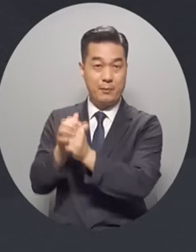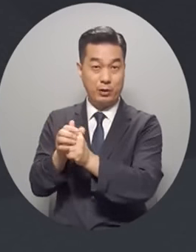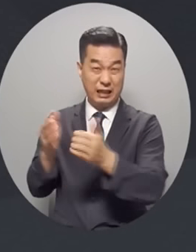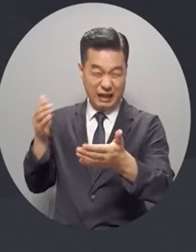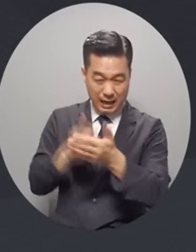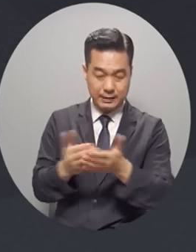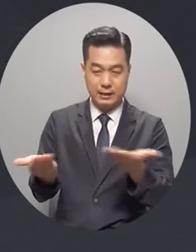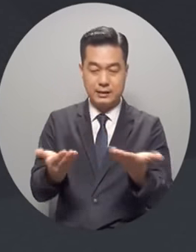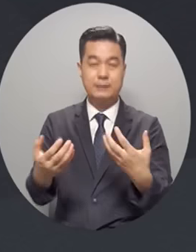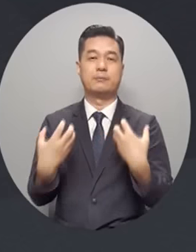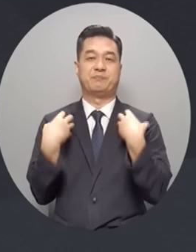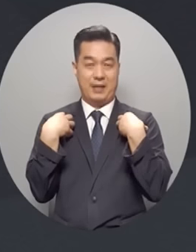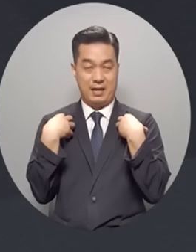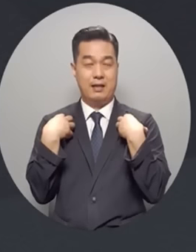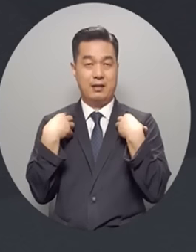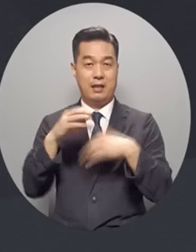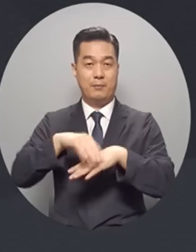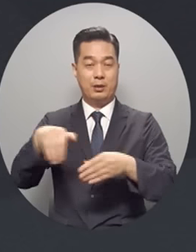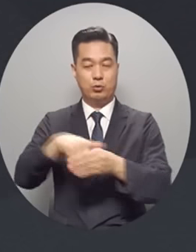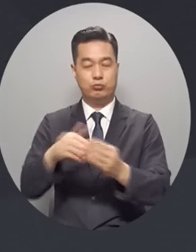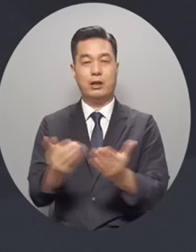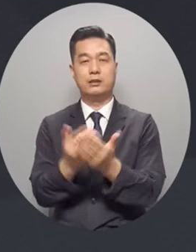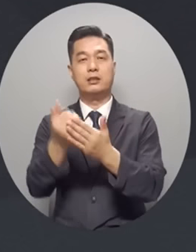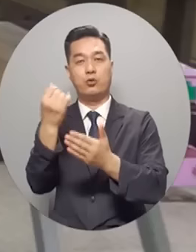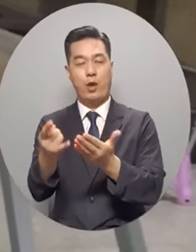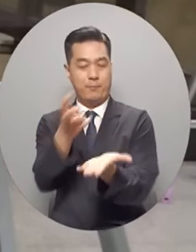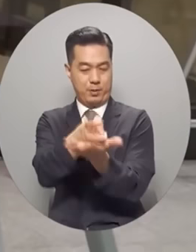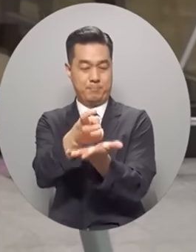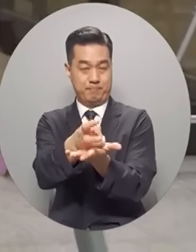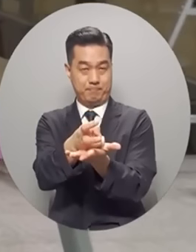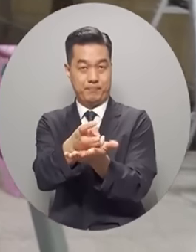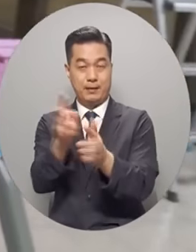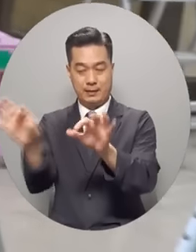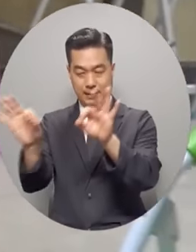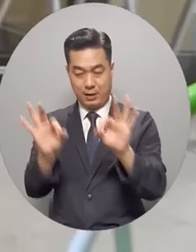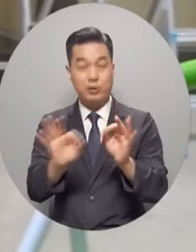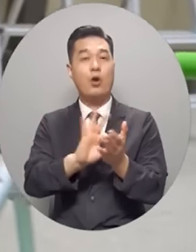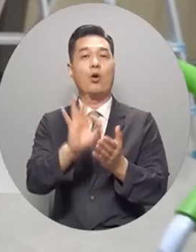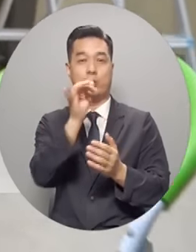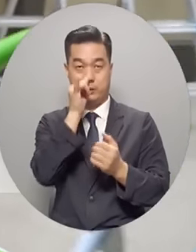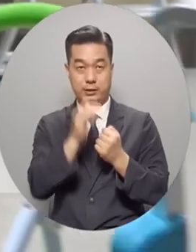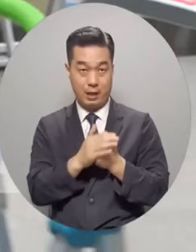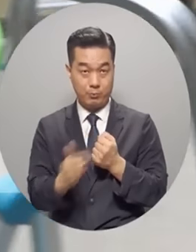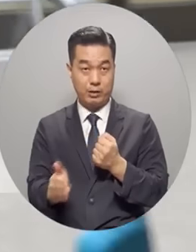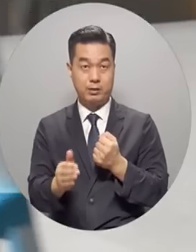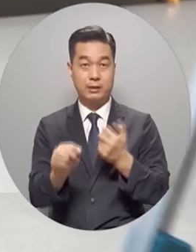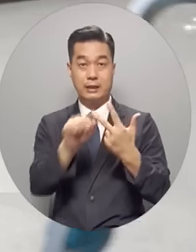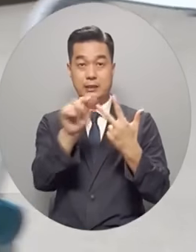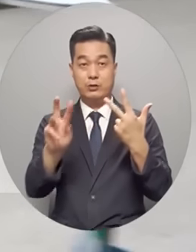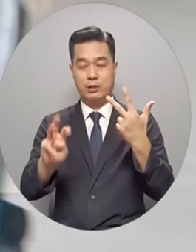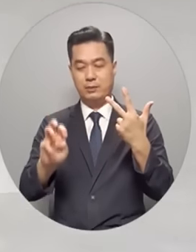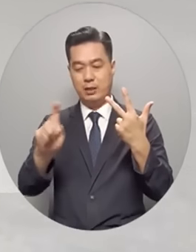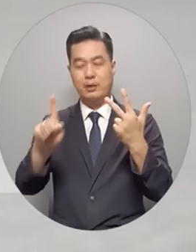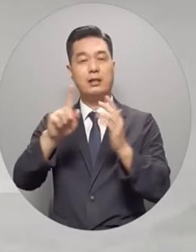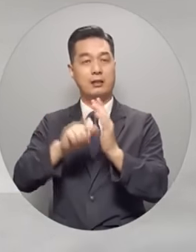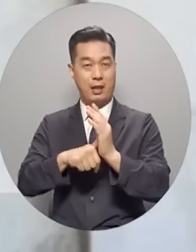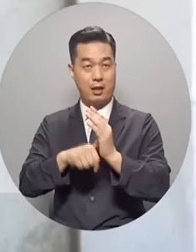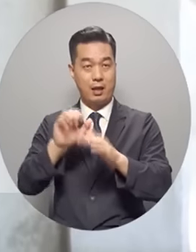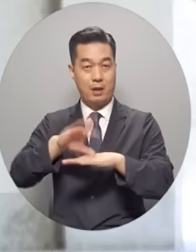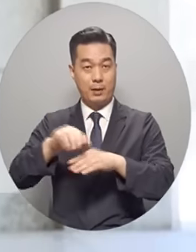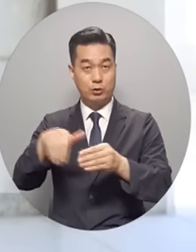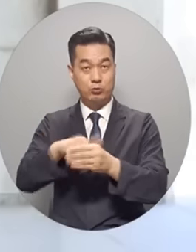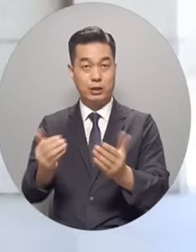수행한다는 문진법 조항이 적용되기 때문입니다 지난달 31일 방송통신위원회가 선임했던